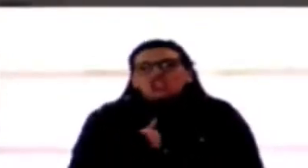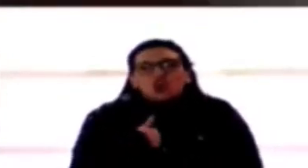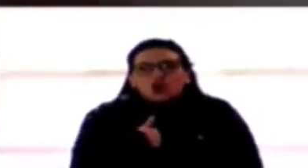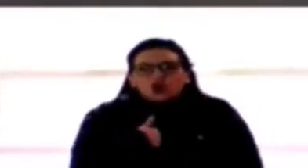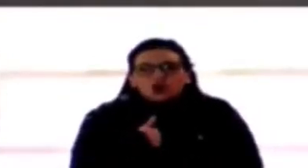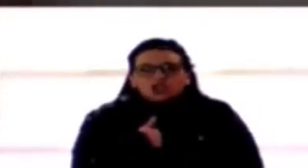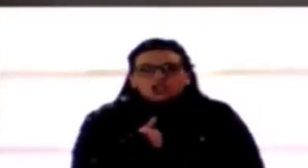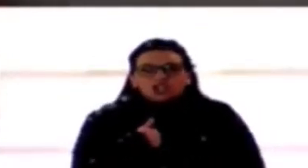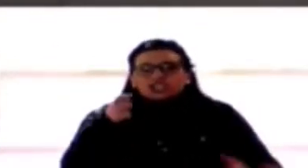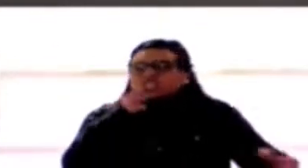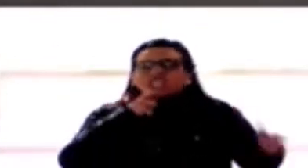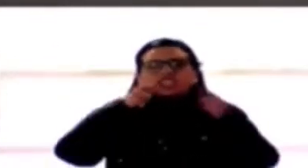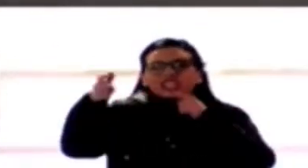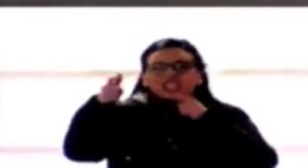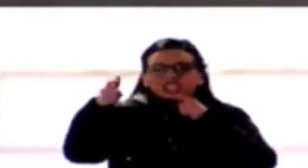che alzare il mio grido: